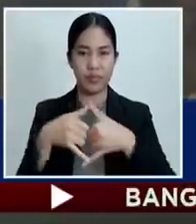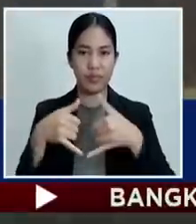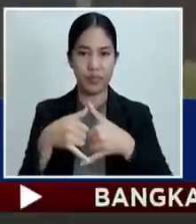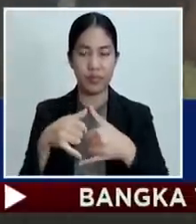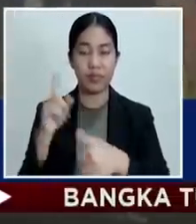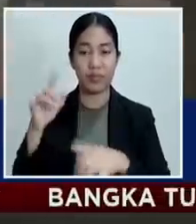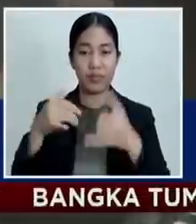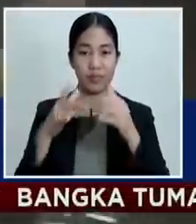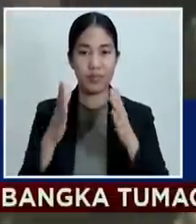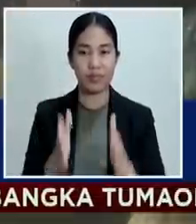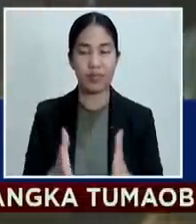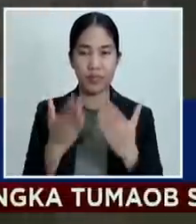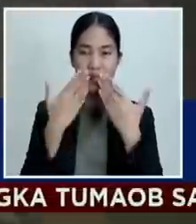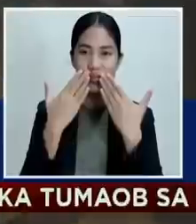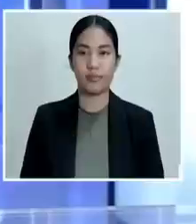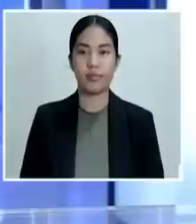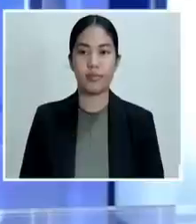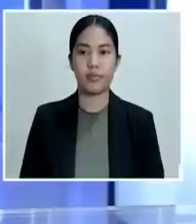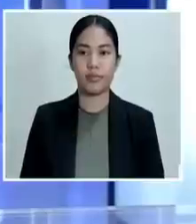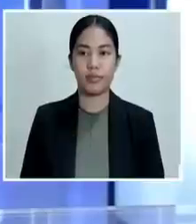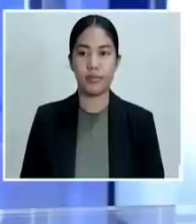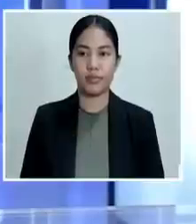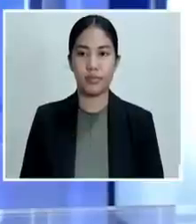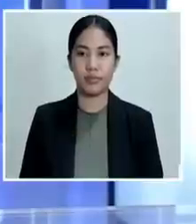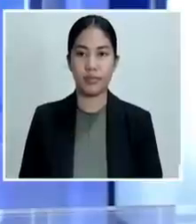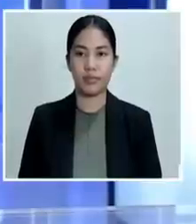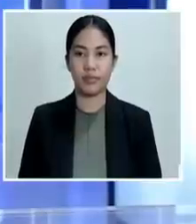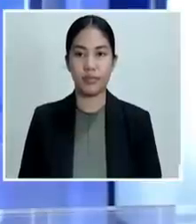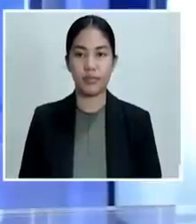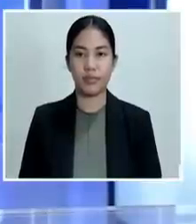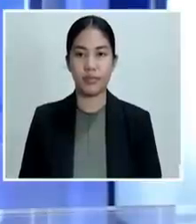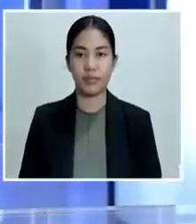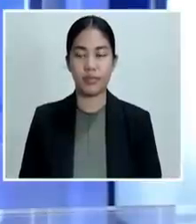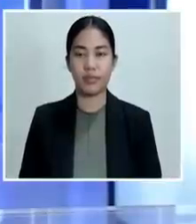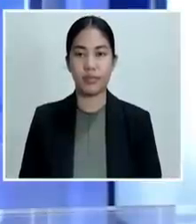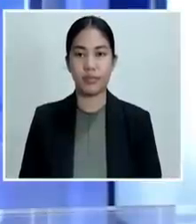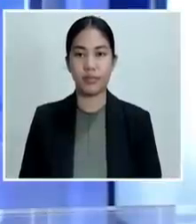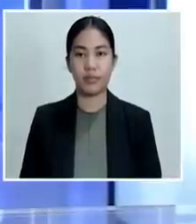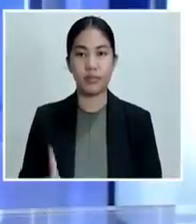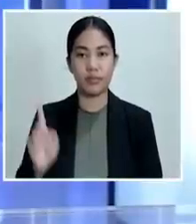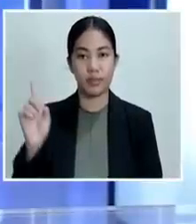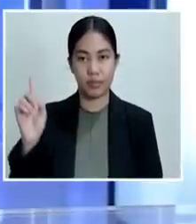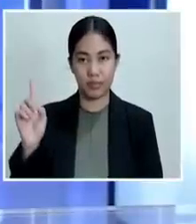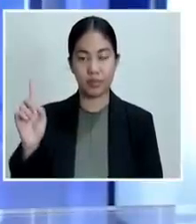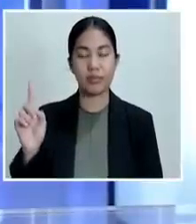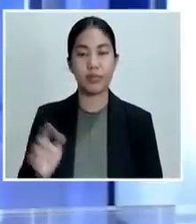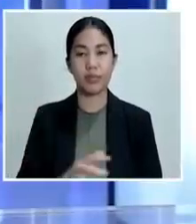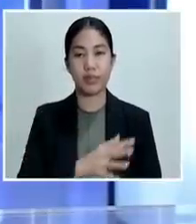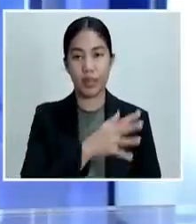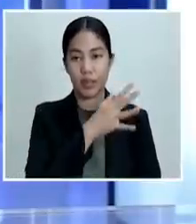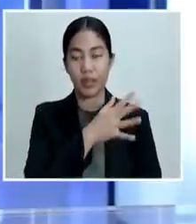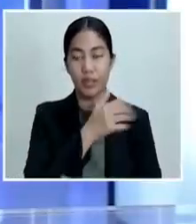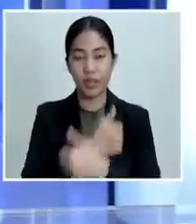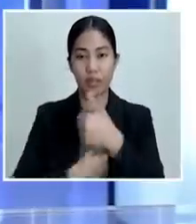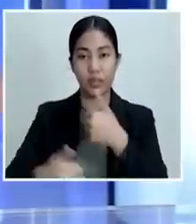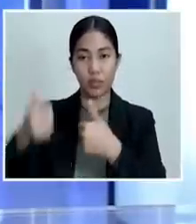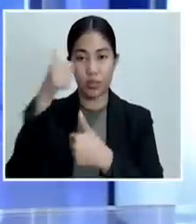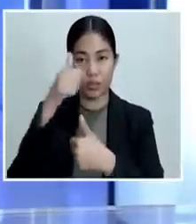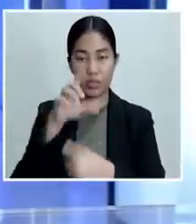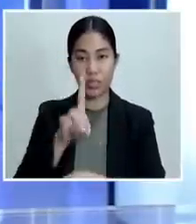ang kanilang Filipino fans. Dumipensa si Agriculture Assistant Secretary Christine